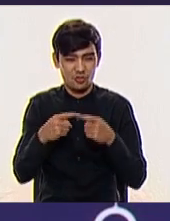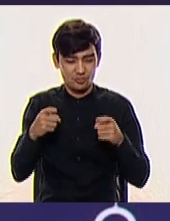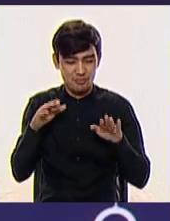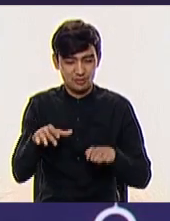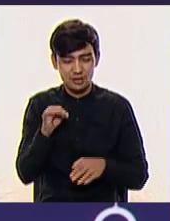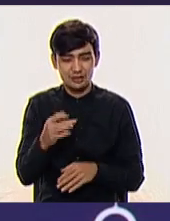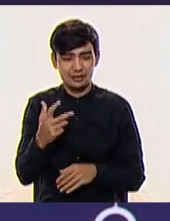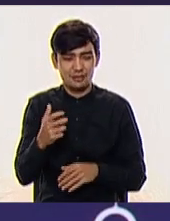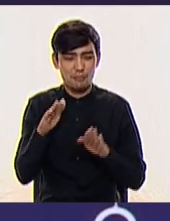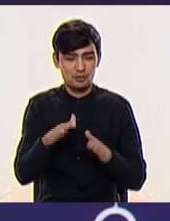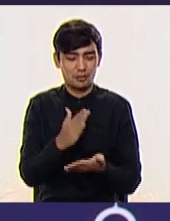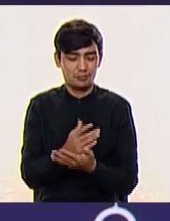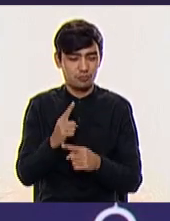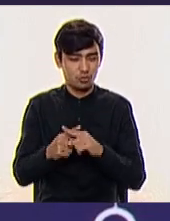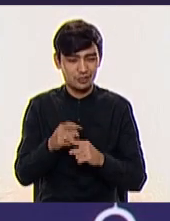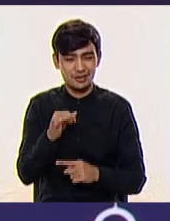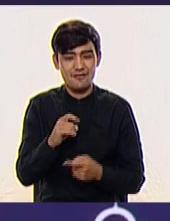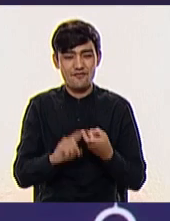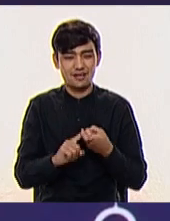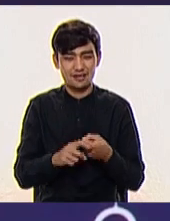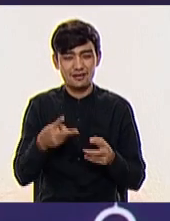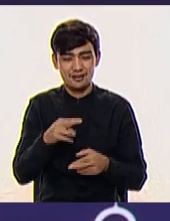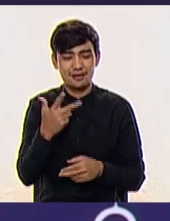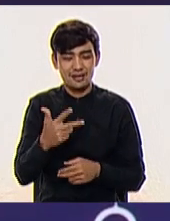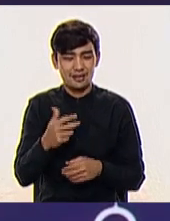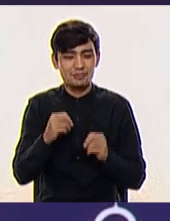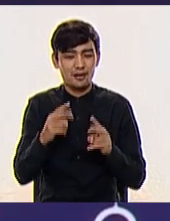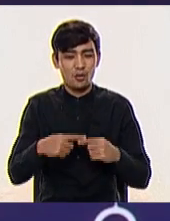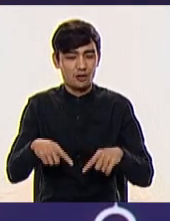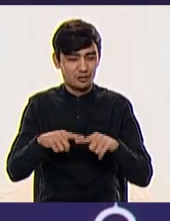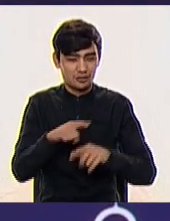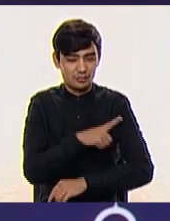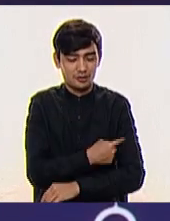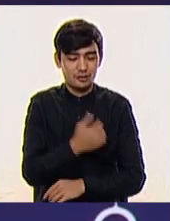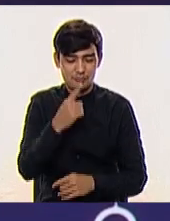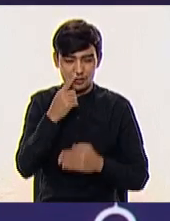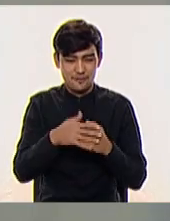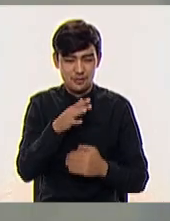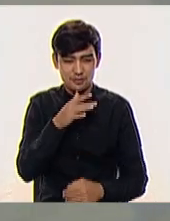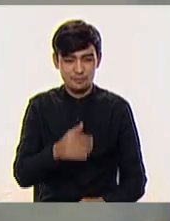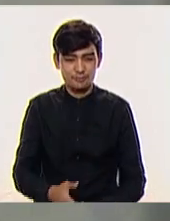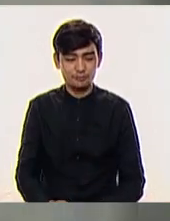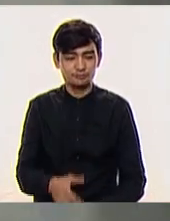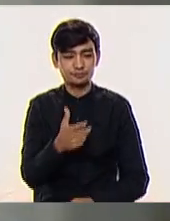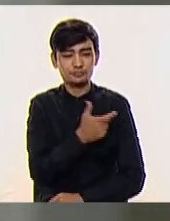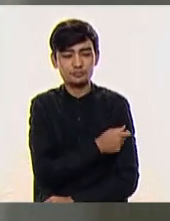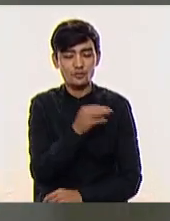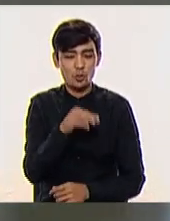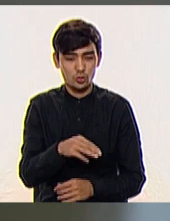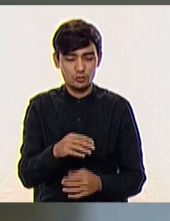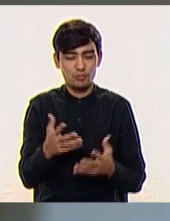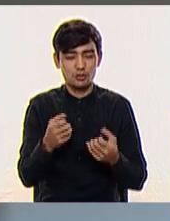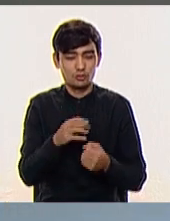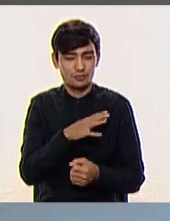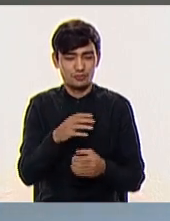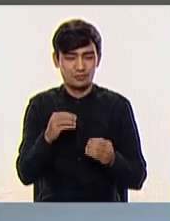коек инфекционных на базе трех медицинских организаций в ближайшее время. Прививку от коронавируса получили